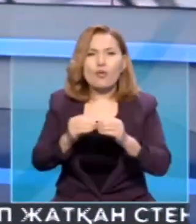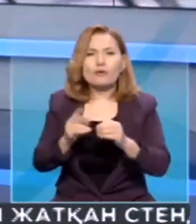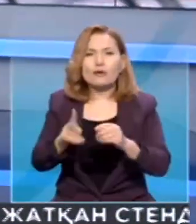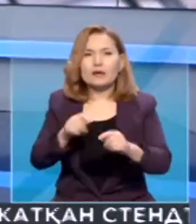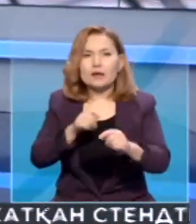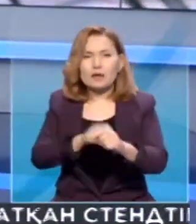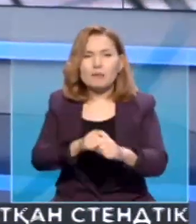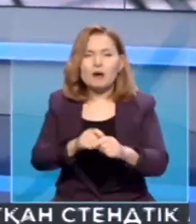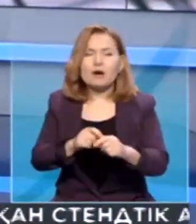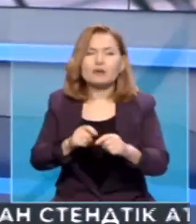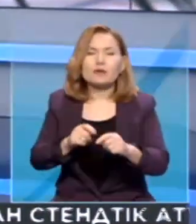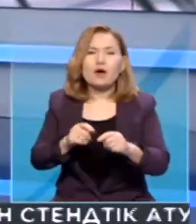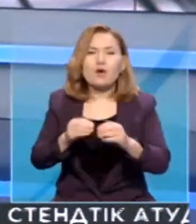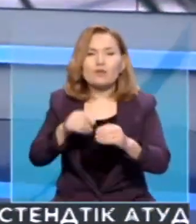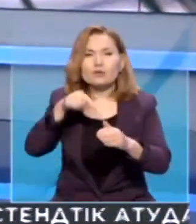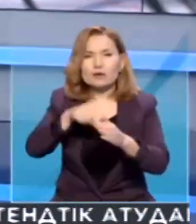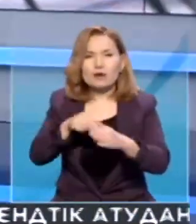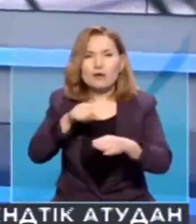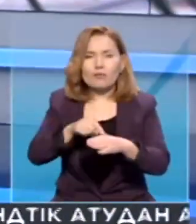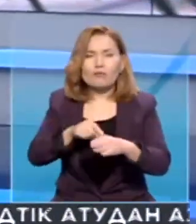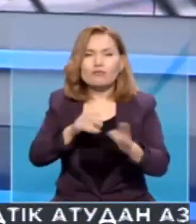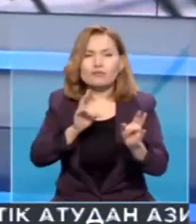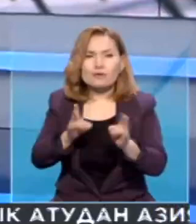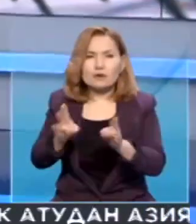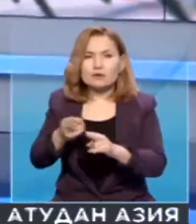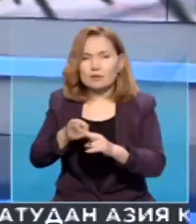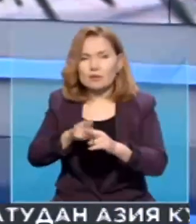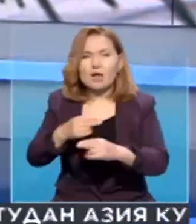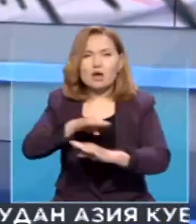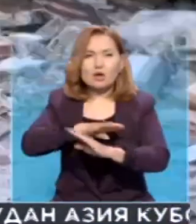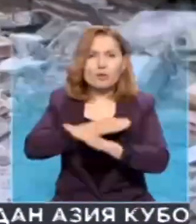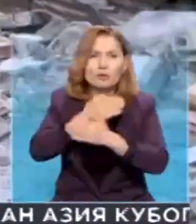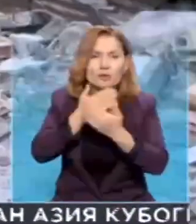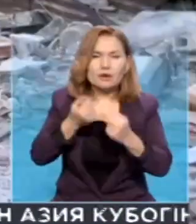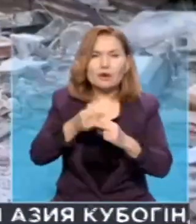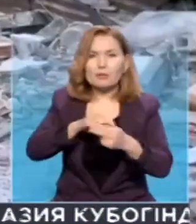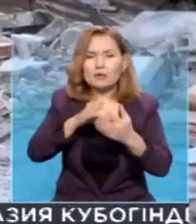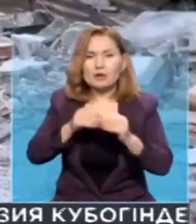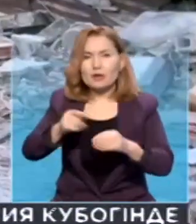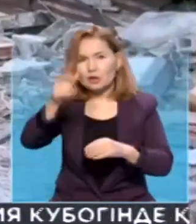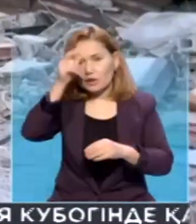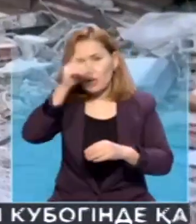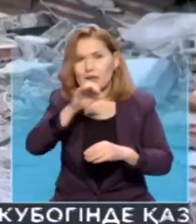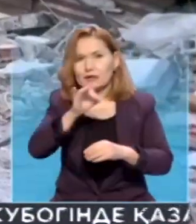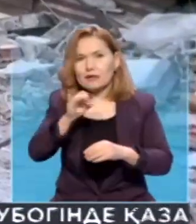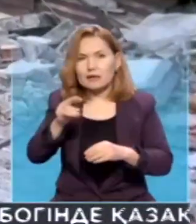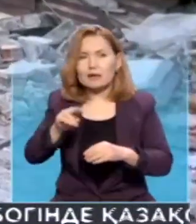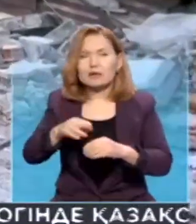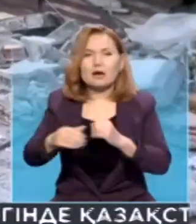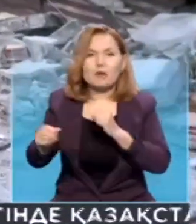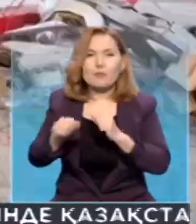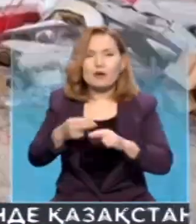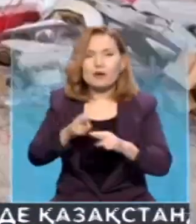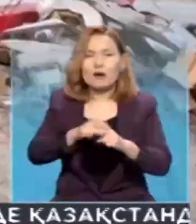тереңдікте анықталған. Одан зардап шеккендер жоқ. Соңғы мәліметтерге сай, Түркия мен Сирияда жер сілкінісі құрбандарының саны 50 мыңнан